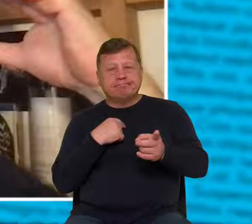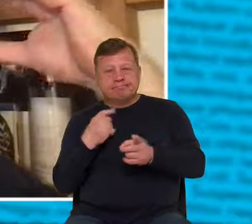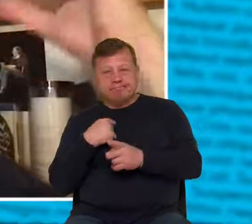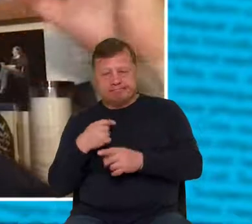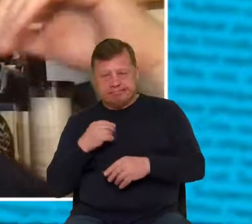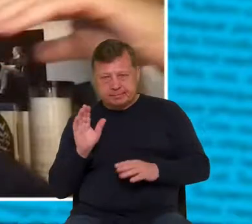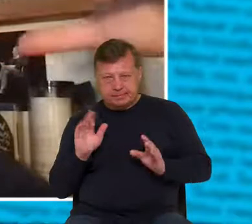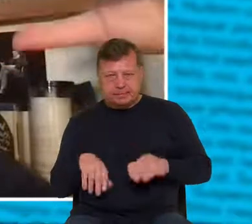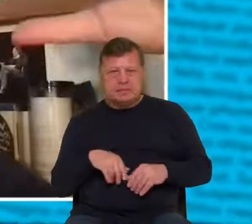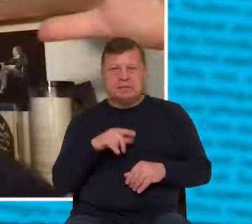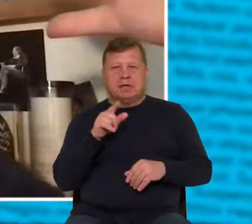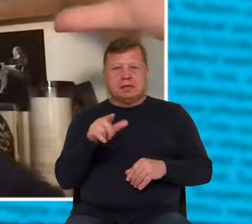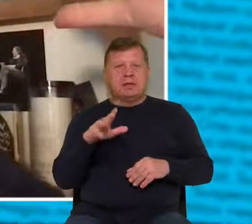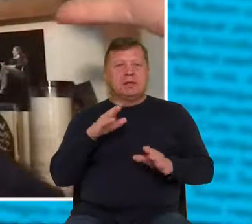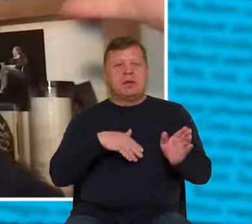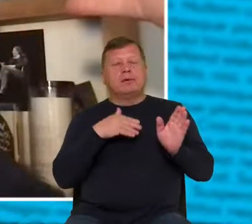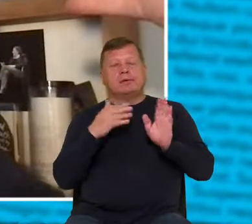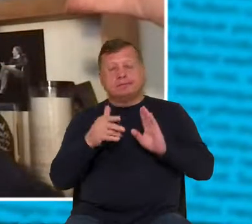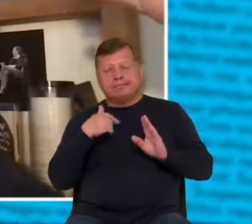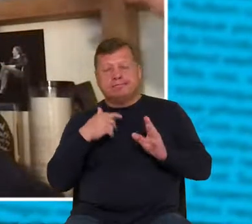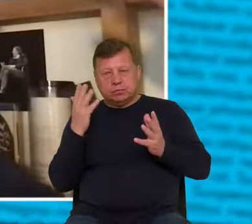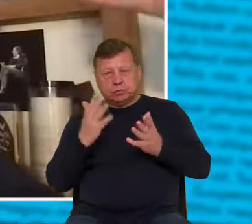Zacząłem pracować nad strukturą